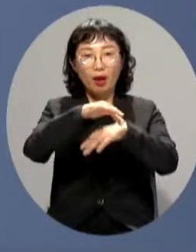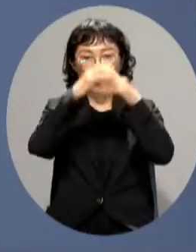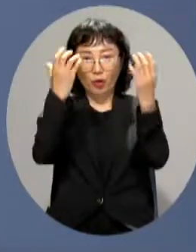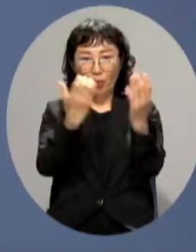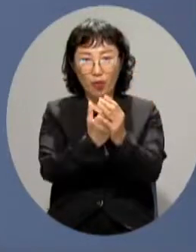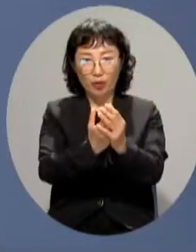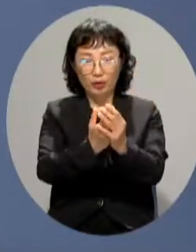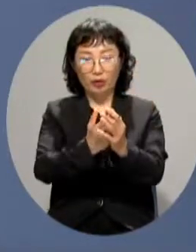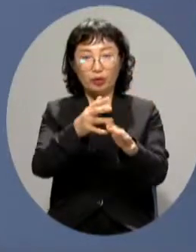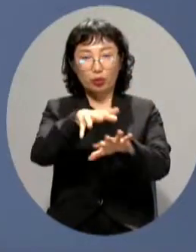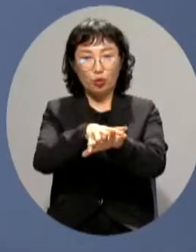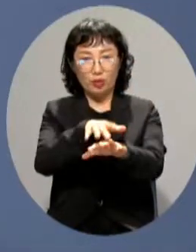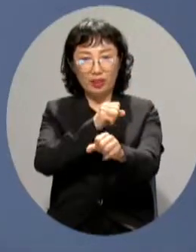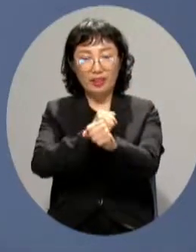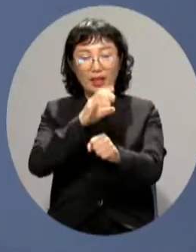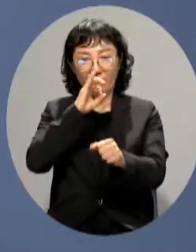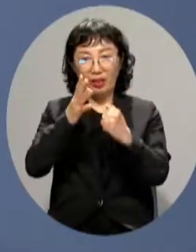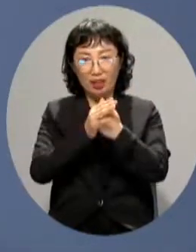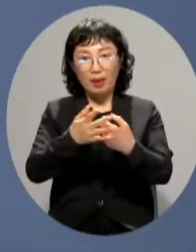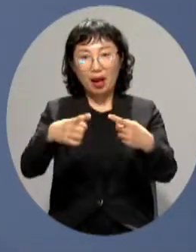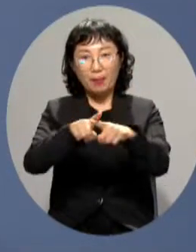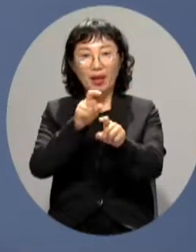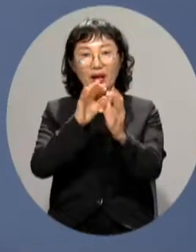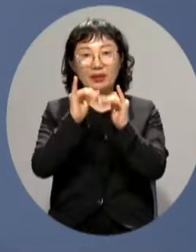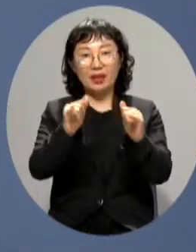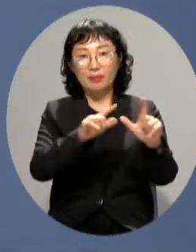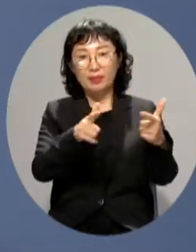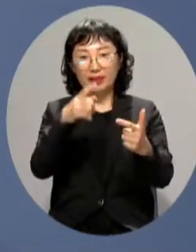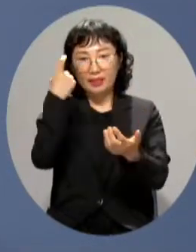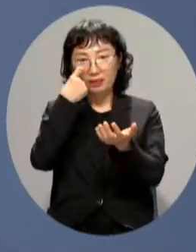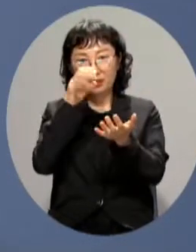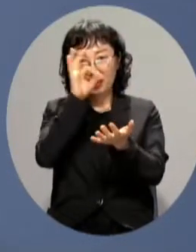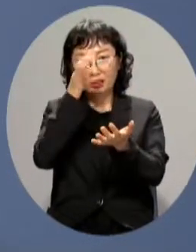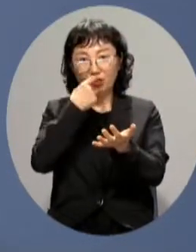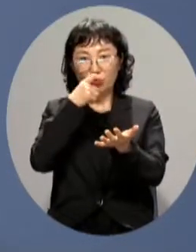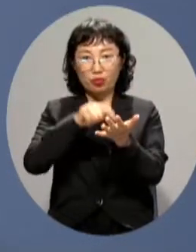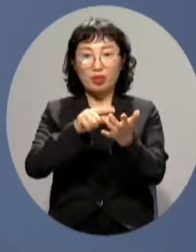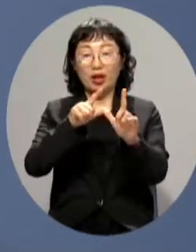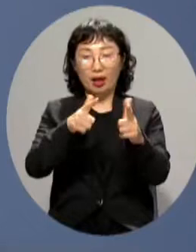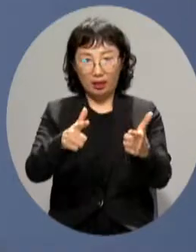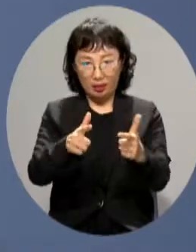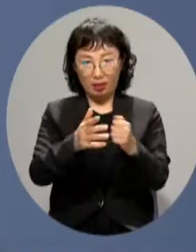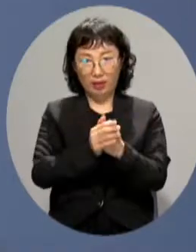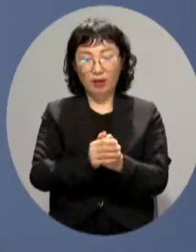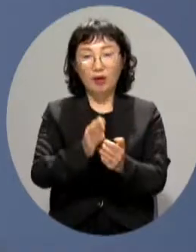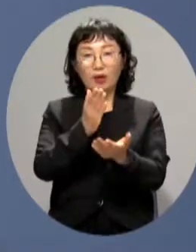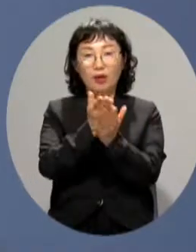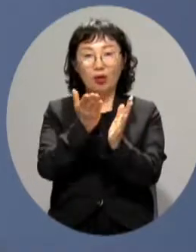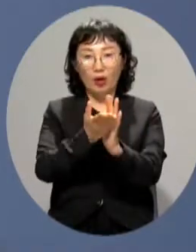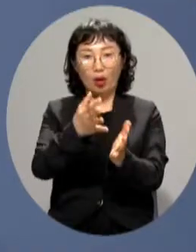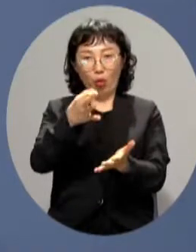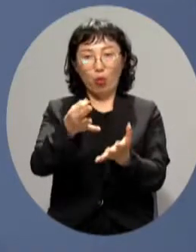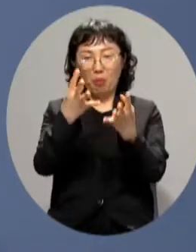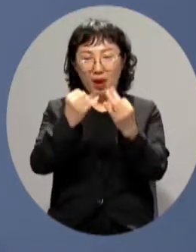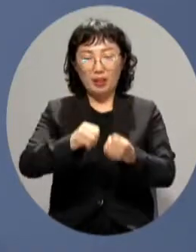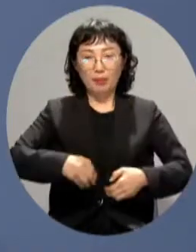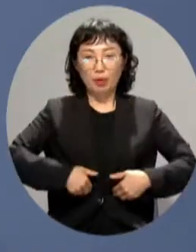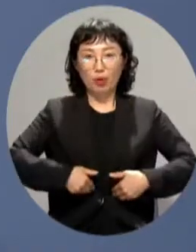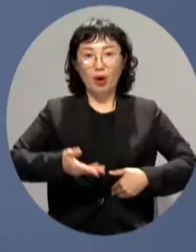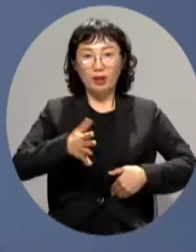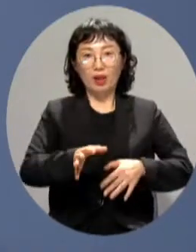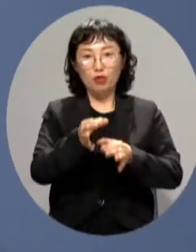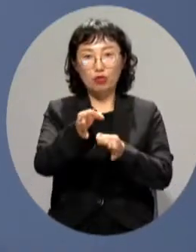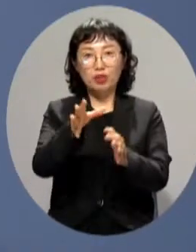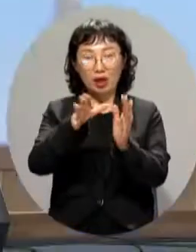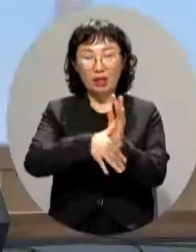파트너를 찾는 게 제일 힘들고요. 두 번째는 사업을 영위할 때 자금이 많이 들어가는데 이런 투자 유치를 할 때 많은